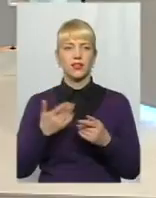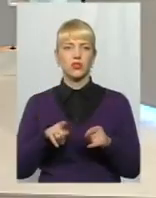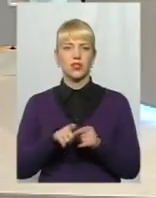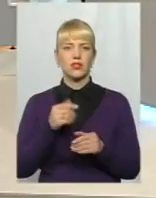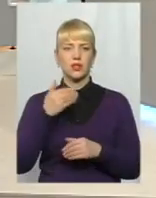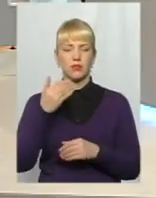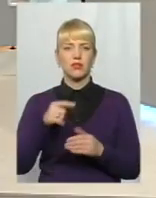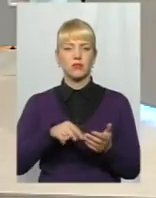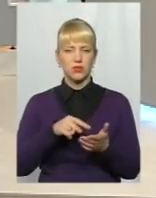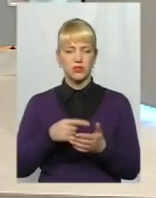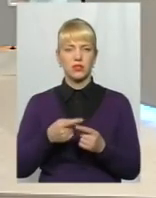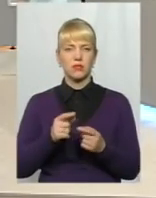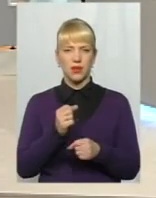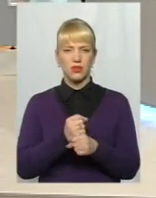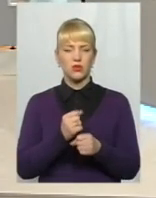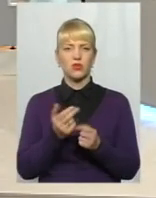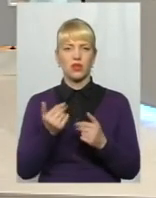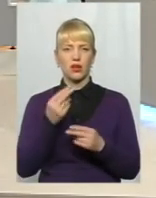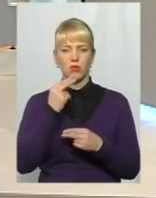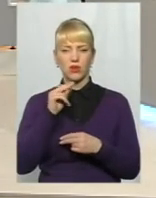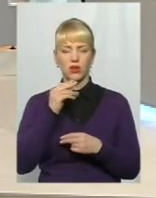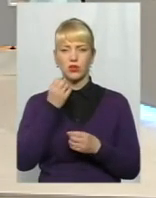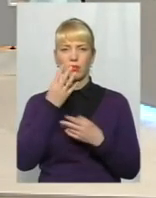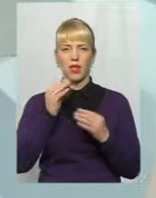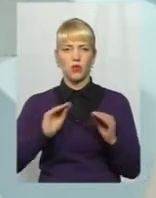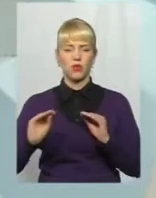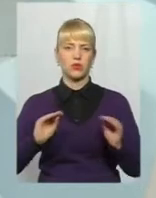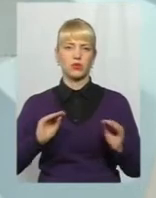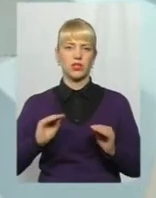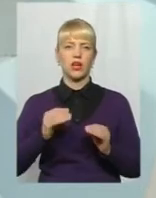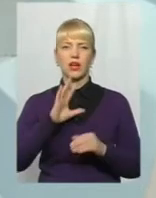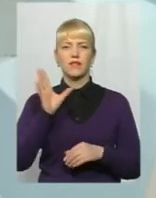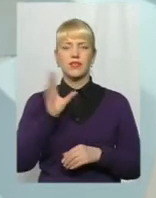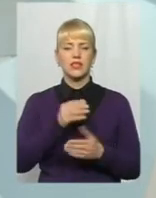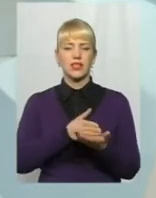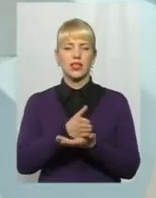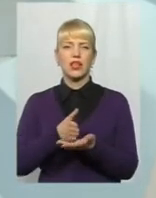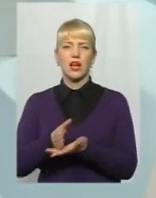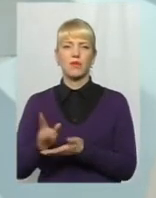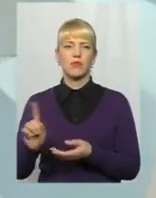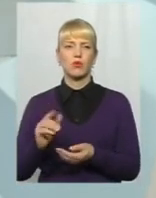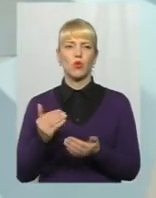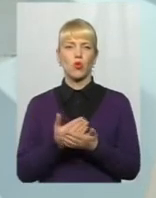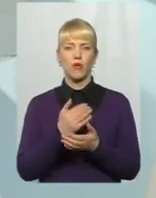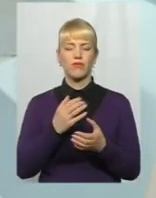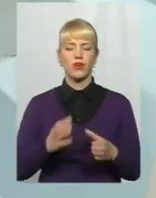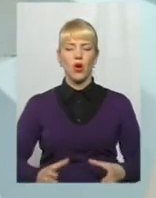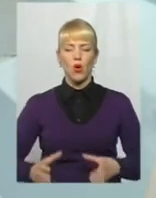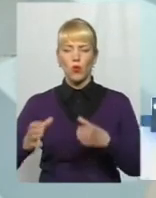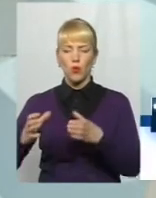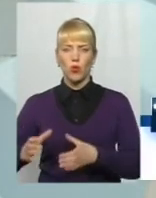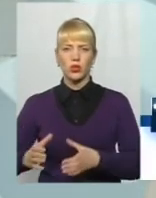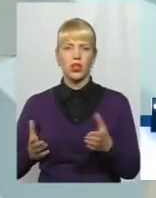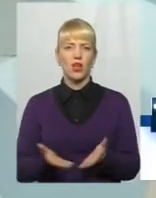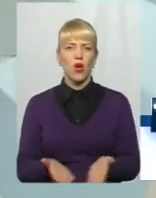місто зараз працює? Звичайно, місто працює і покращує благоустрій у всіх напрямках, тому що і нові урни встановлюються, нові контейнери